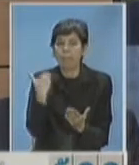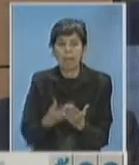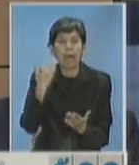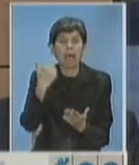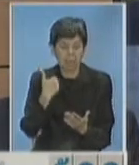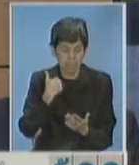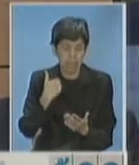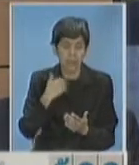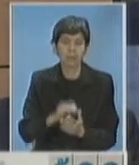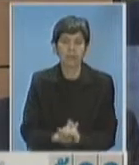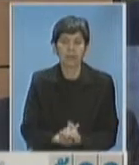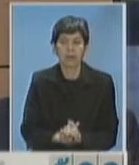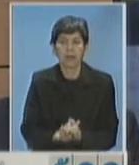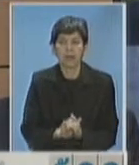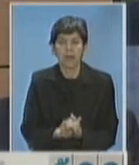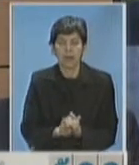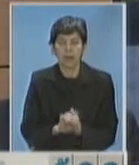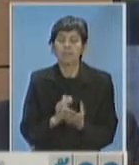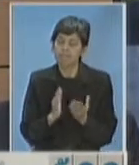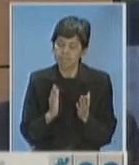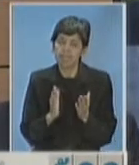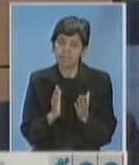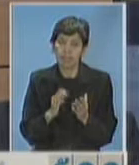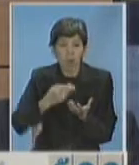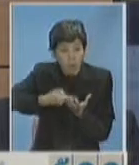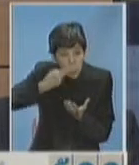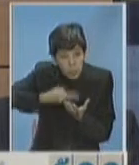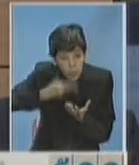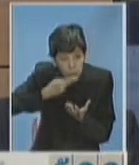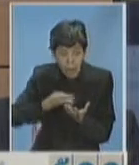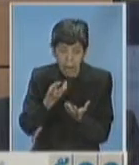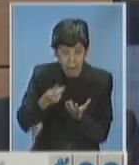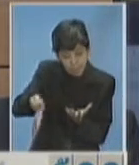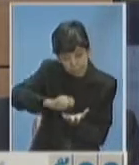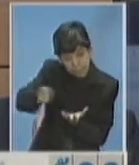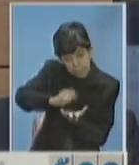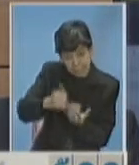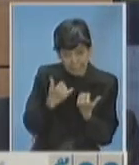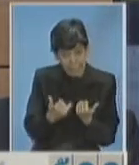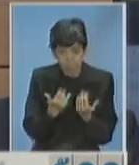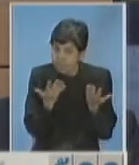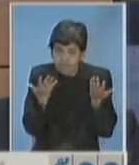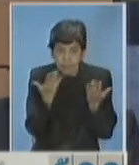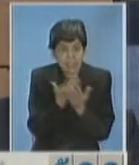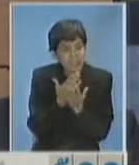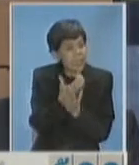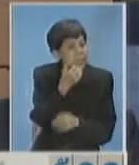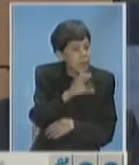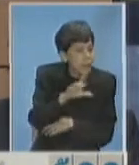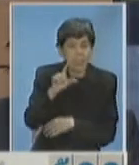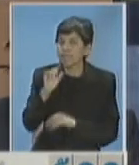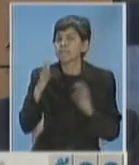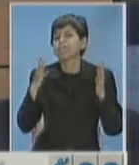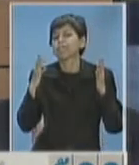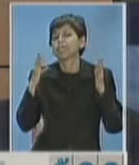พงท่านประธานครับก๋วยเตี๋ยวข้าวราดแกงเดี๋ยวนี้ไม่มีแล้วครับ15บาท20บาท